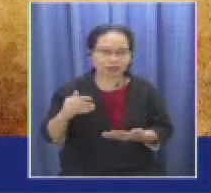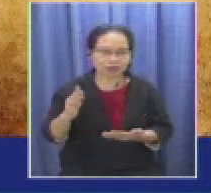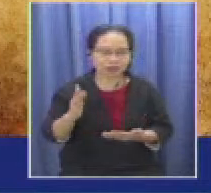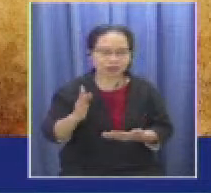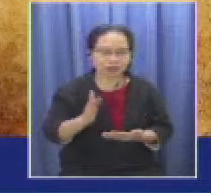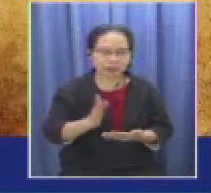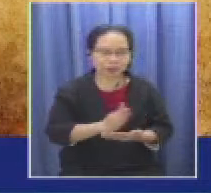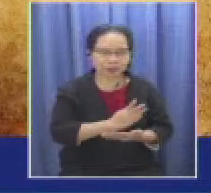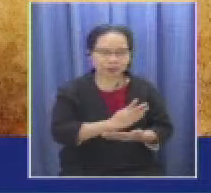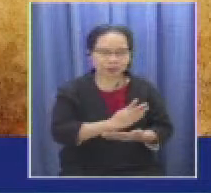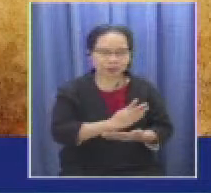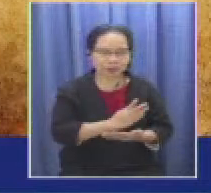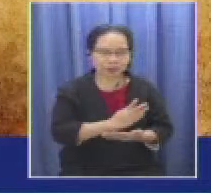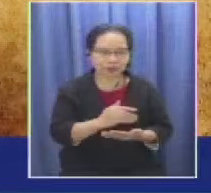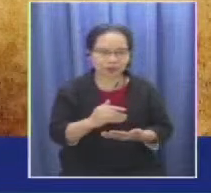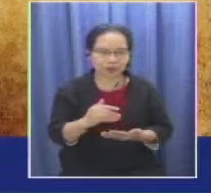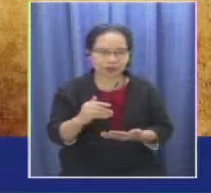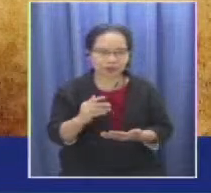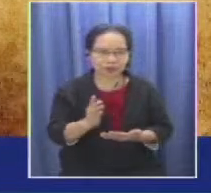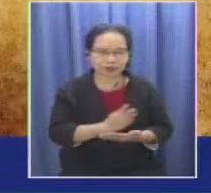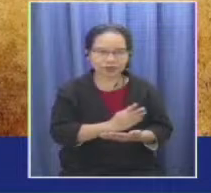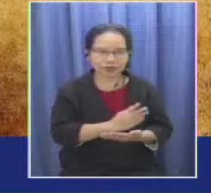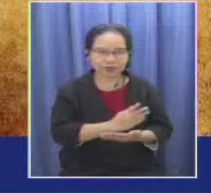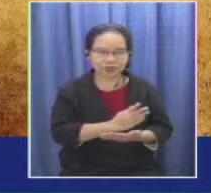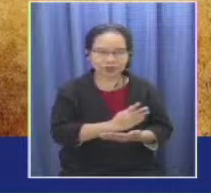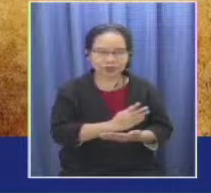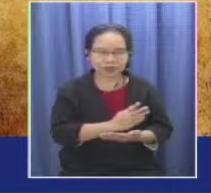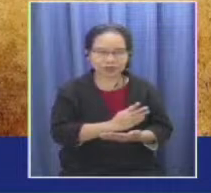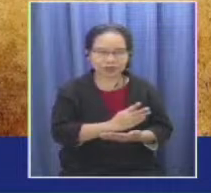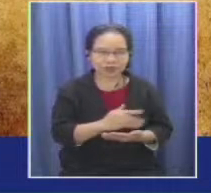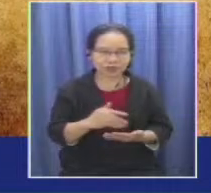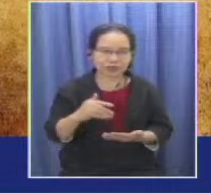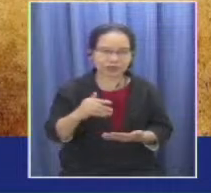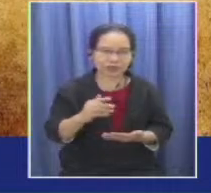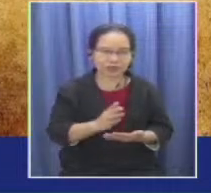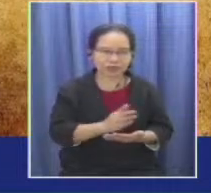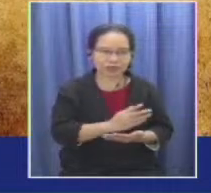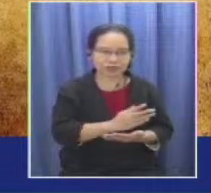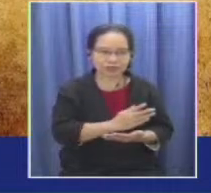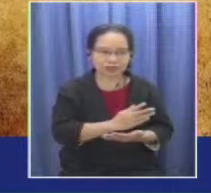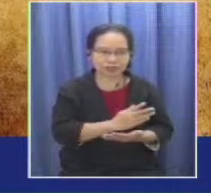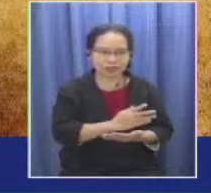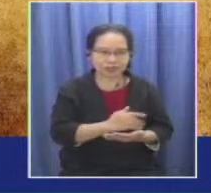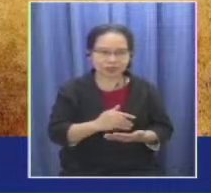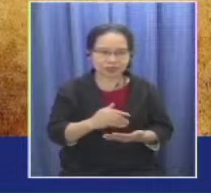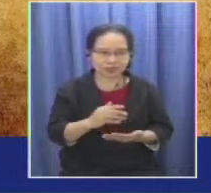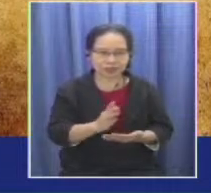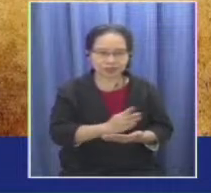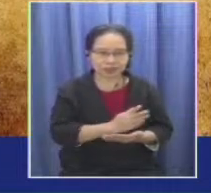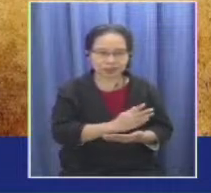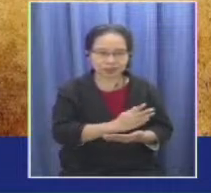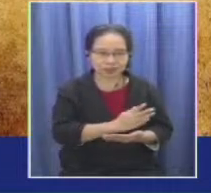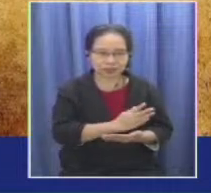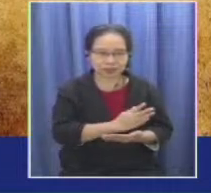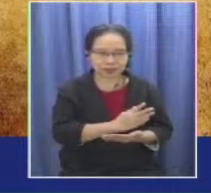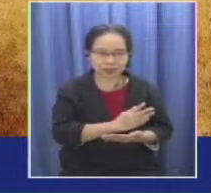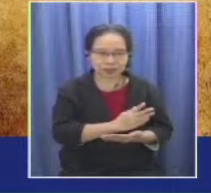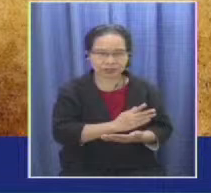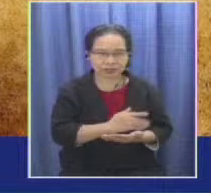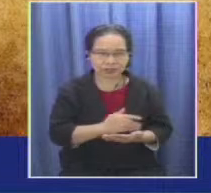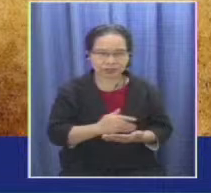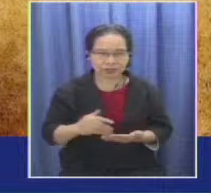pecadores, ahora y la hora de nuestra muerte.